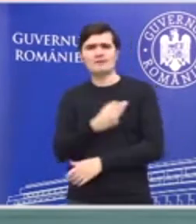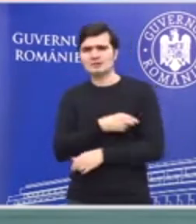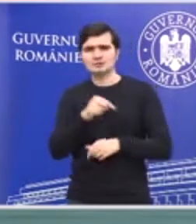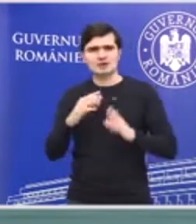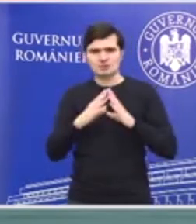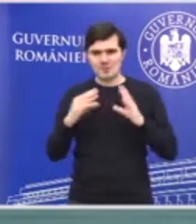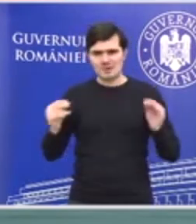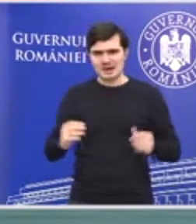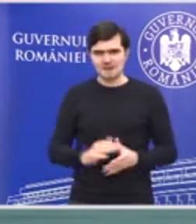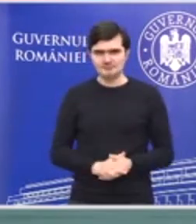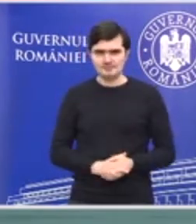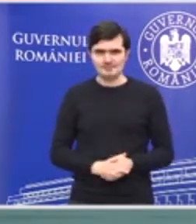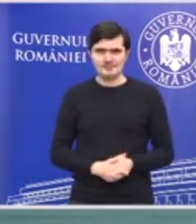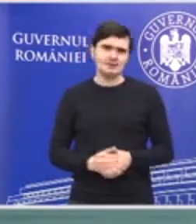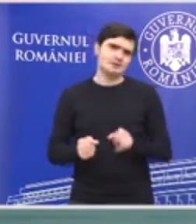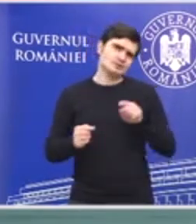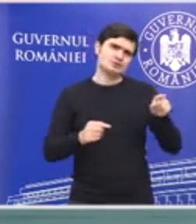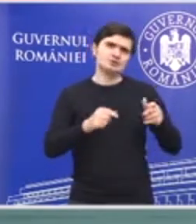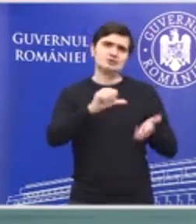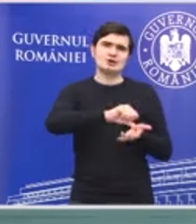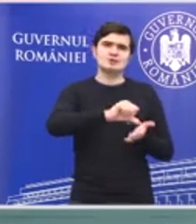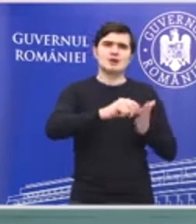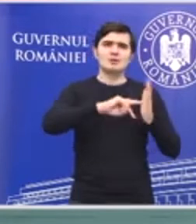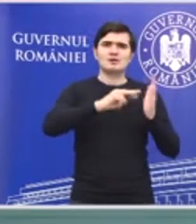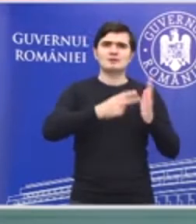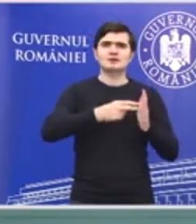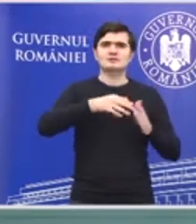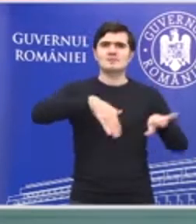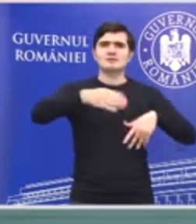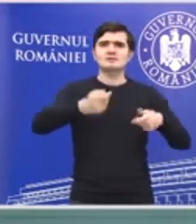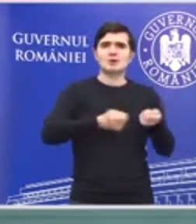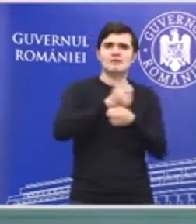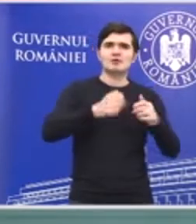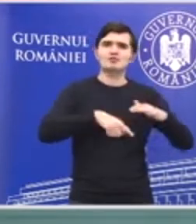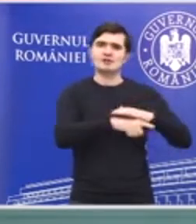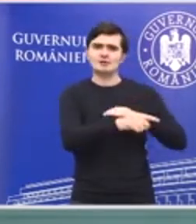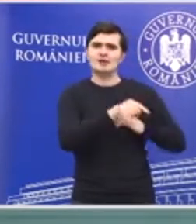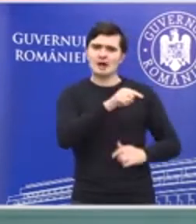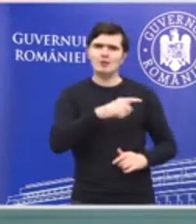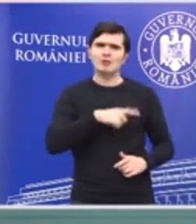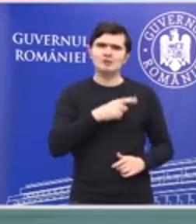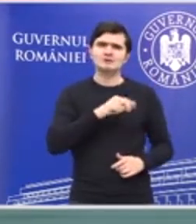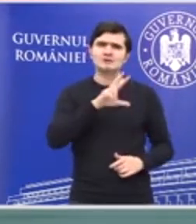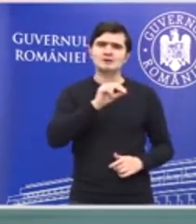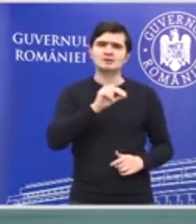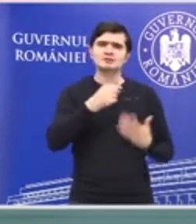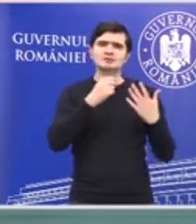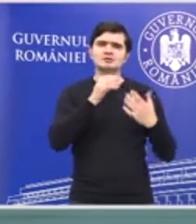național. Iar în centrele organizate în rețeaua Ministerului Afacerilor Interne avem